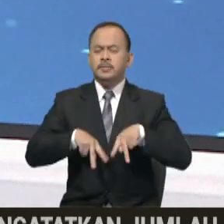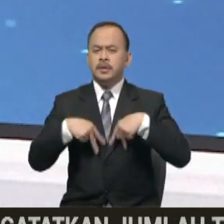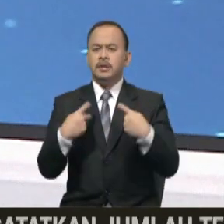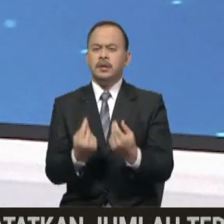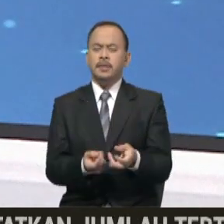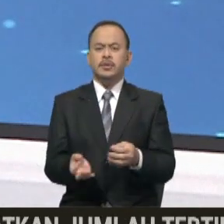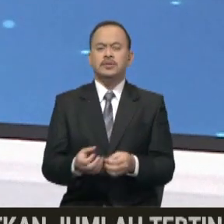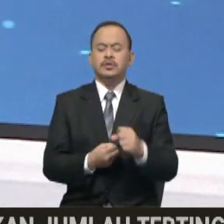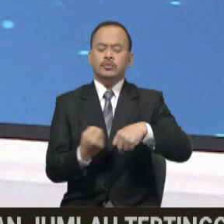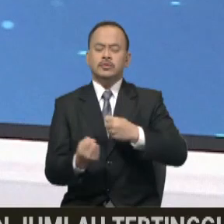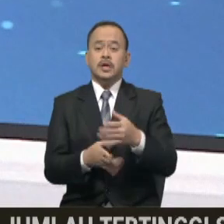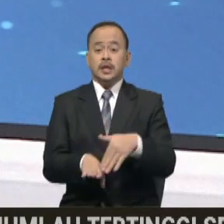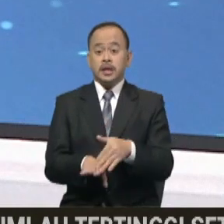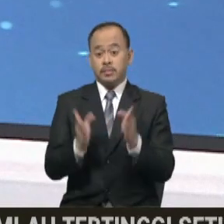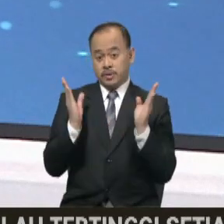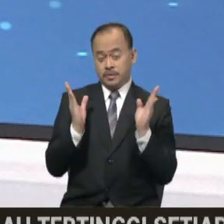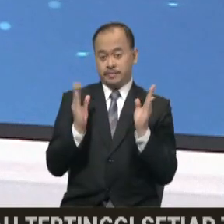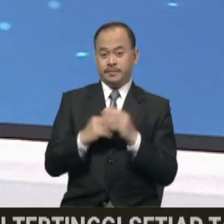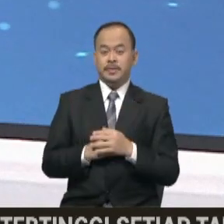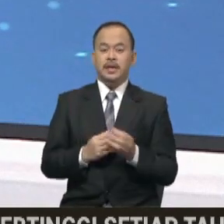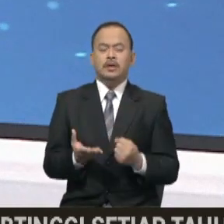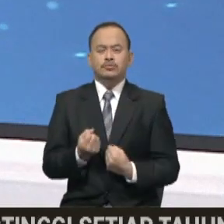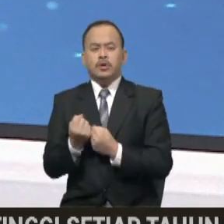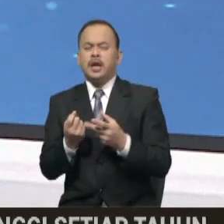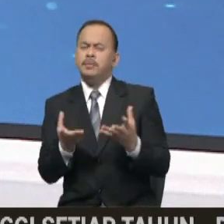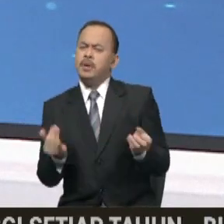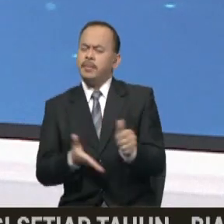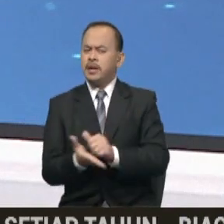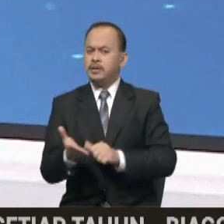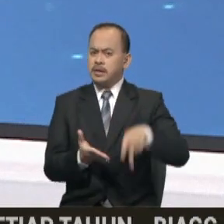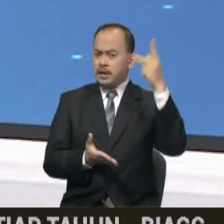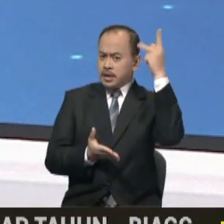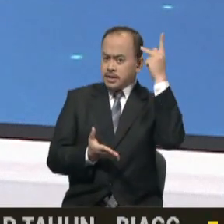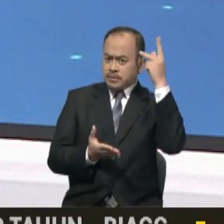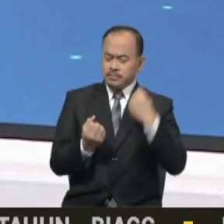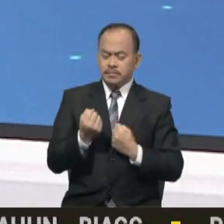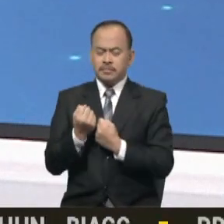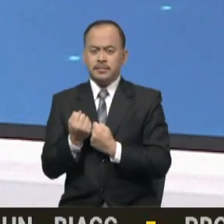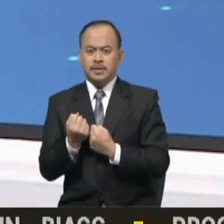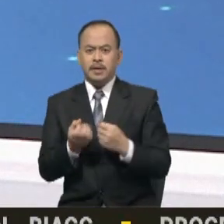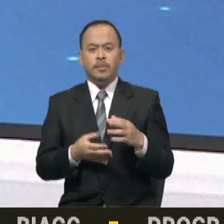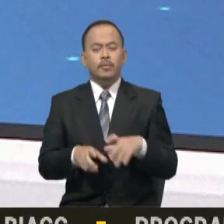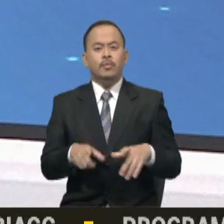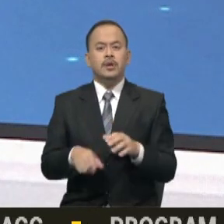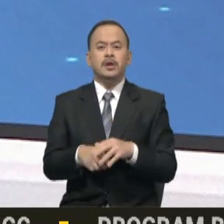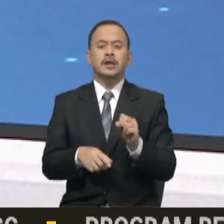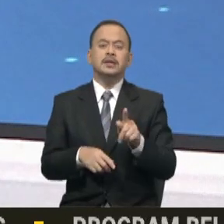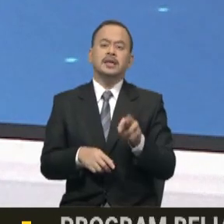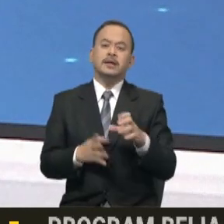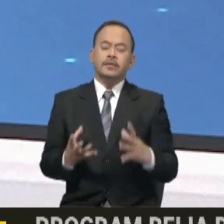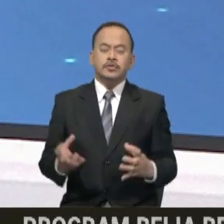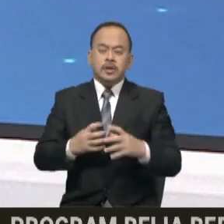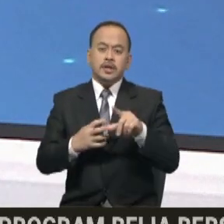perusahaan sosial di negara Brunei Darussalam dengan sokongan beberapa buah agensi kerajaan akan menganjurkan acara Stamps for